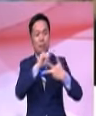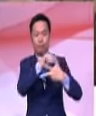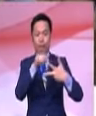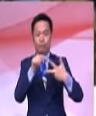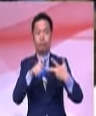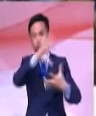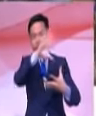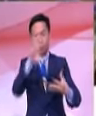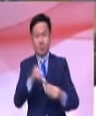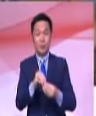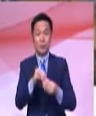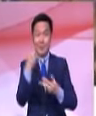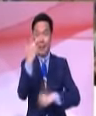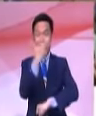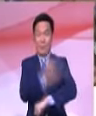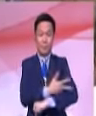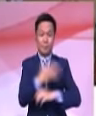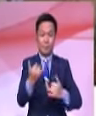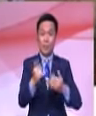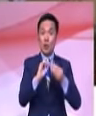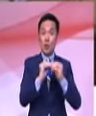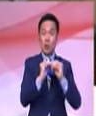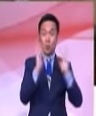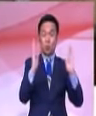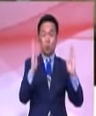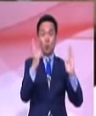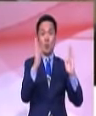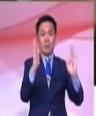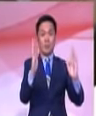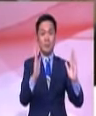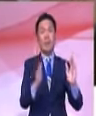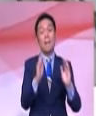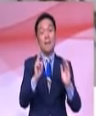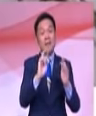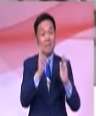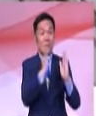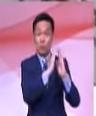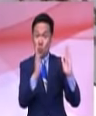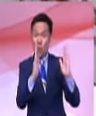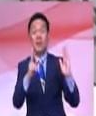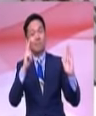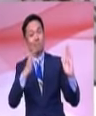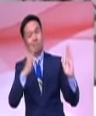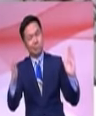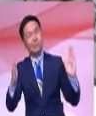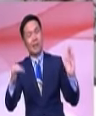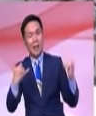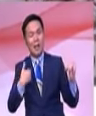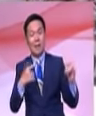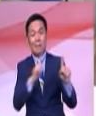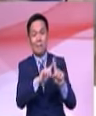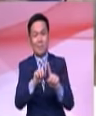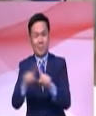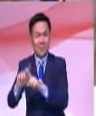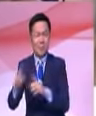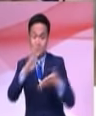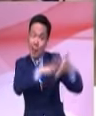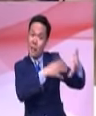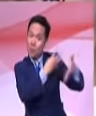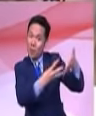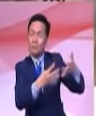untuk fasa fasa kedua batch pertama. Dr. Melvin memberitahu demikian kepada pemberita